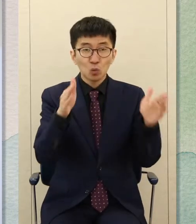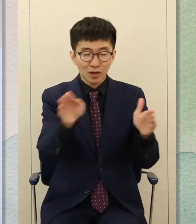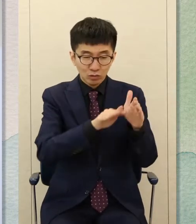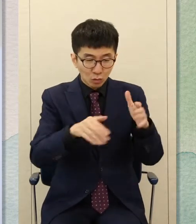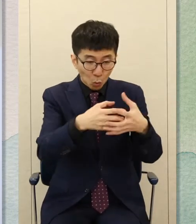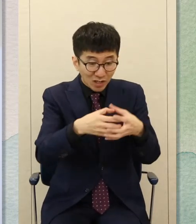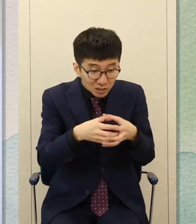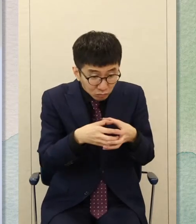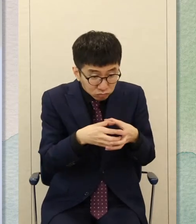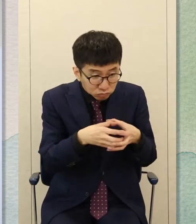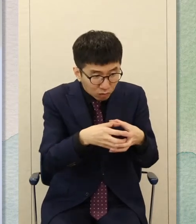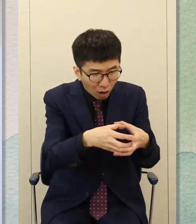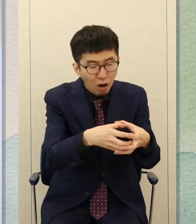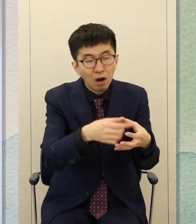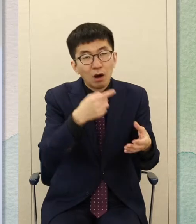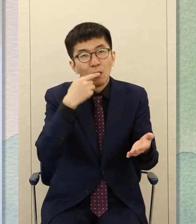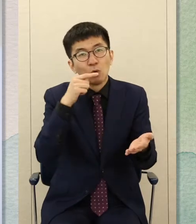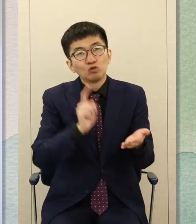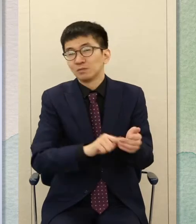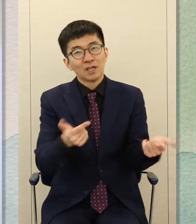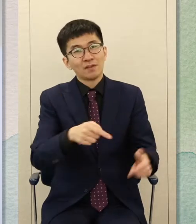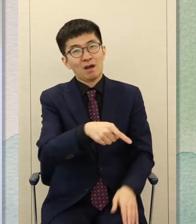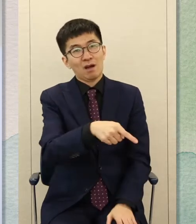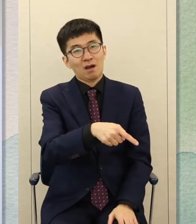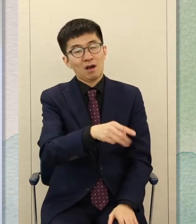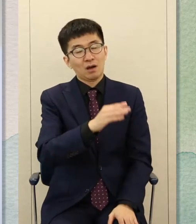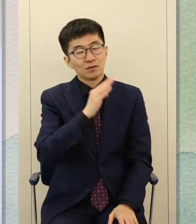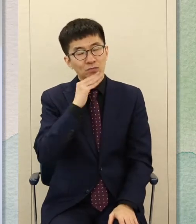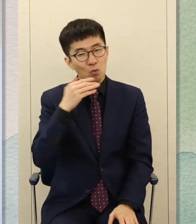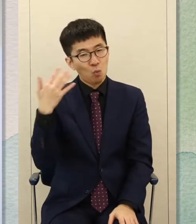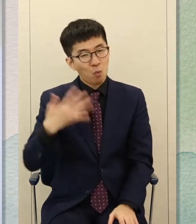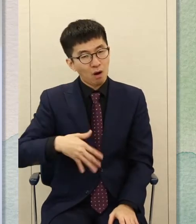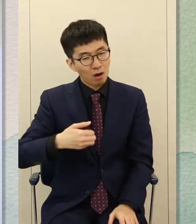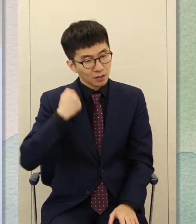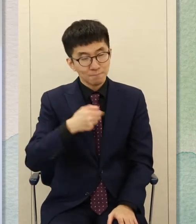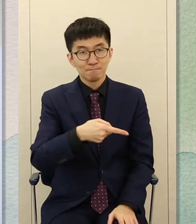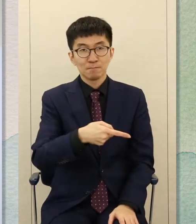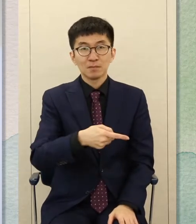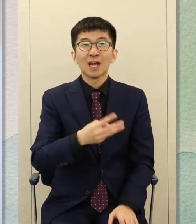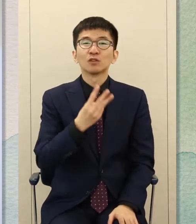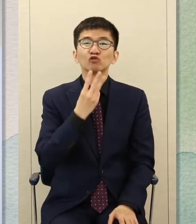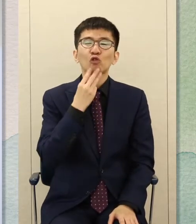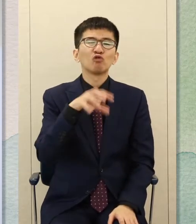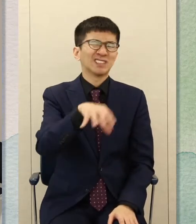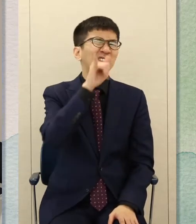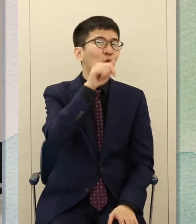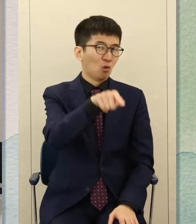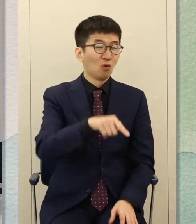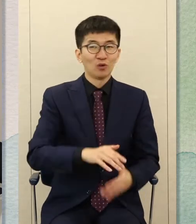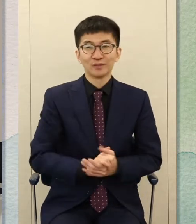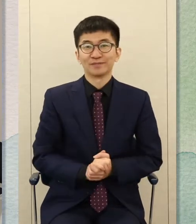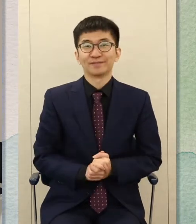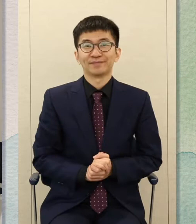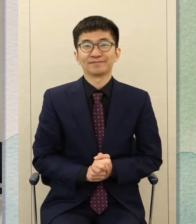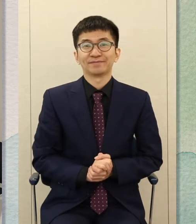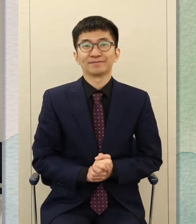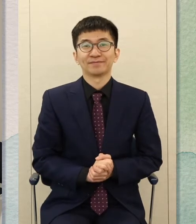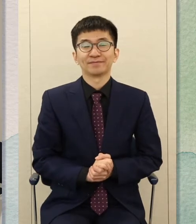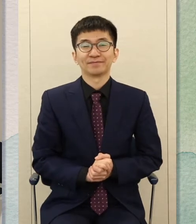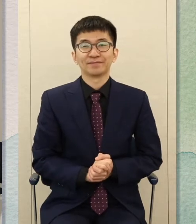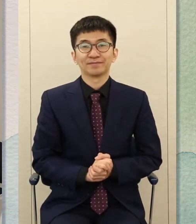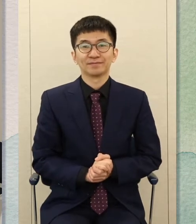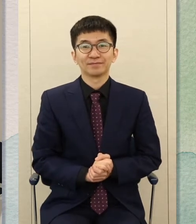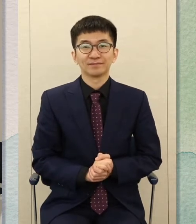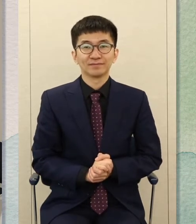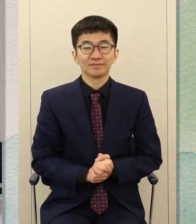동아리가 살아남는다는 것 자체도 너무 기적적인 일이에요. 서울에 있어요. 그러니까